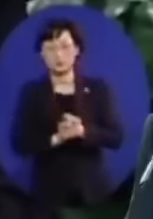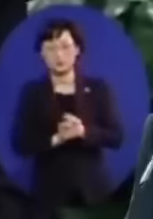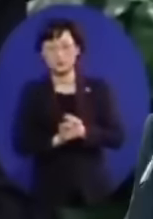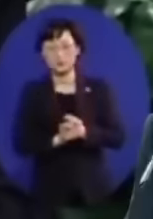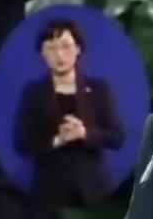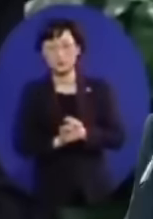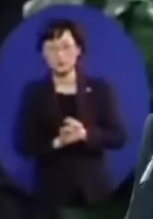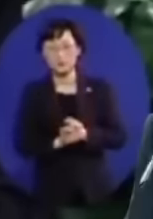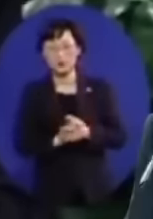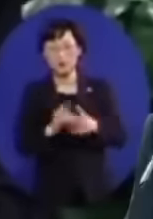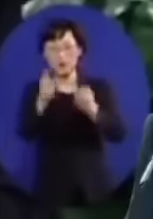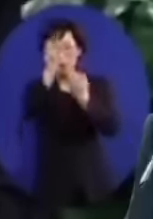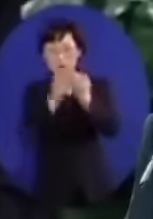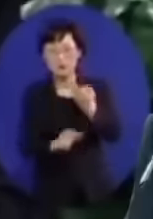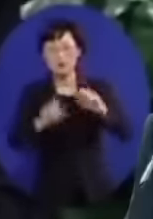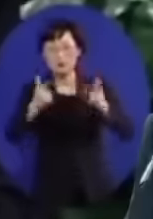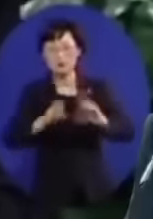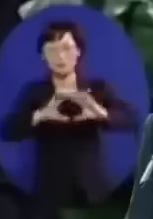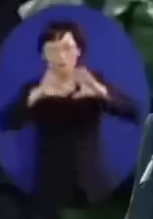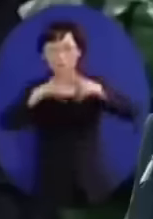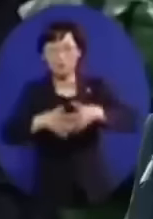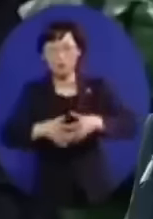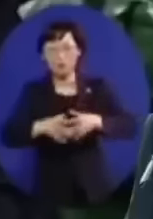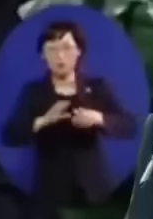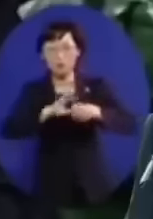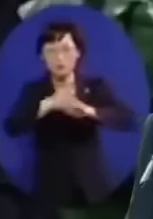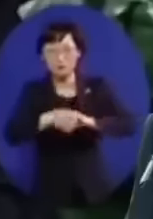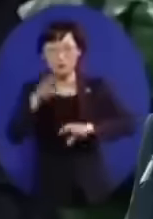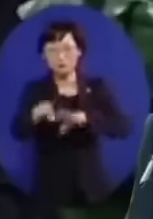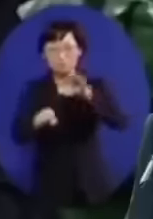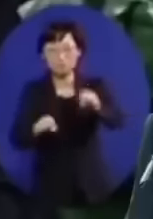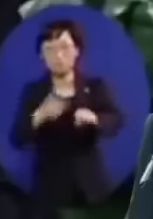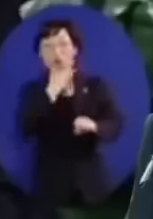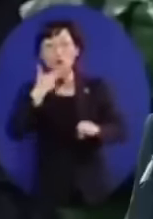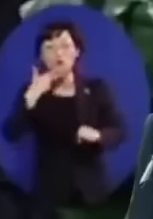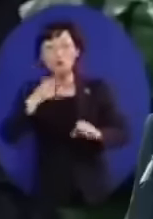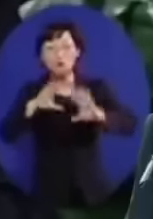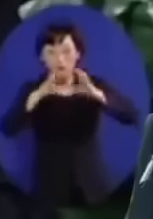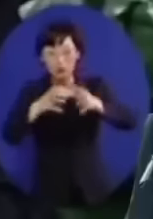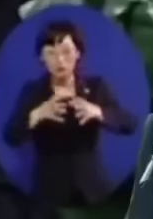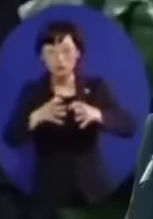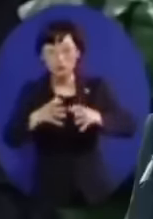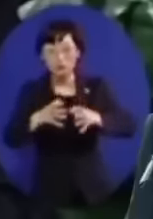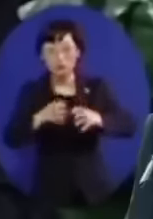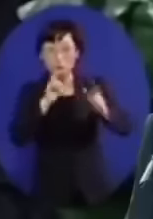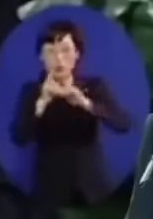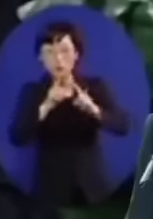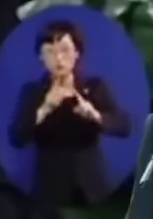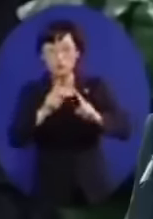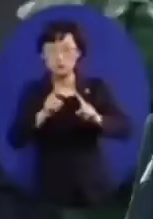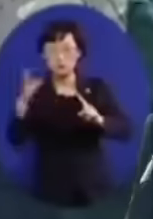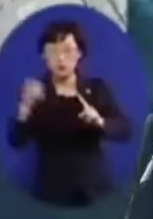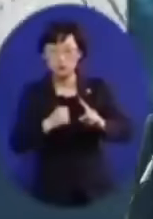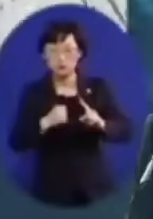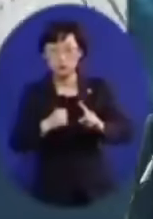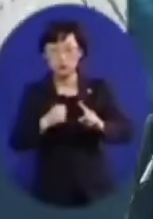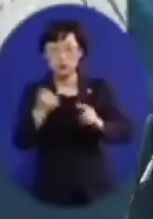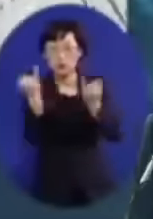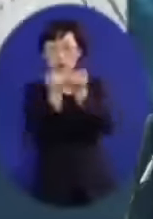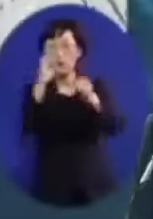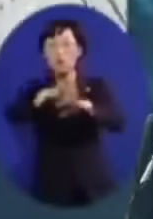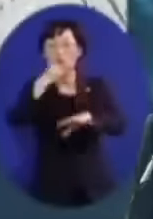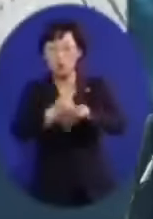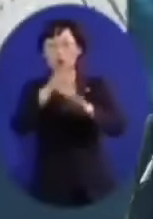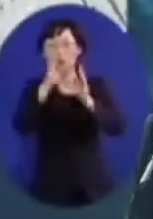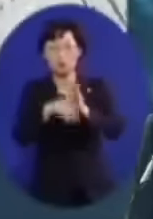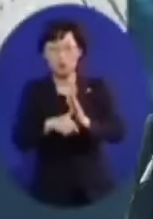해가 지지 않는 나라로 전 세계에 장악하는 시절에 영국은 말씀으로 나라를 통치하던 빅토리아 여왕 시대였습니다.